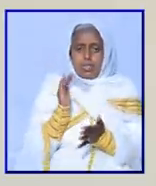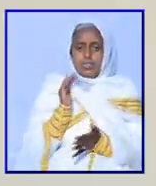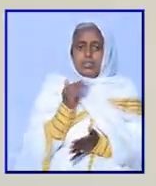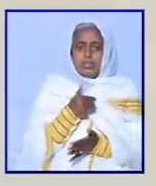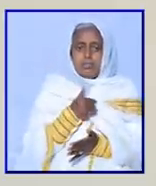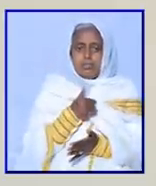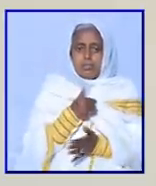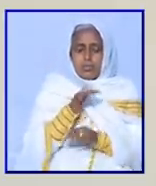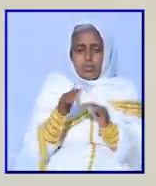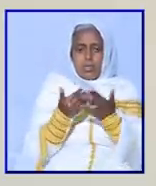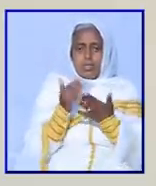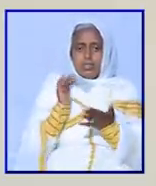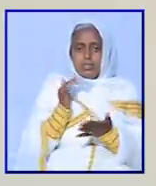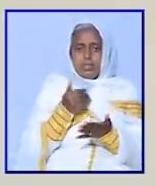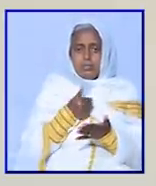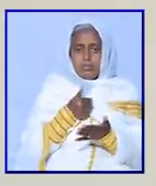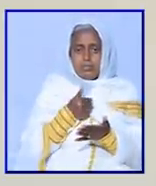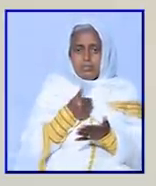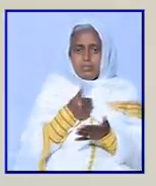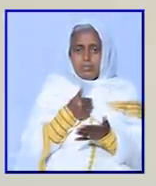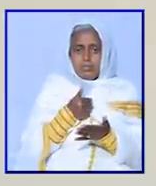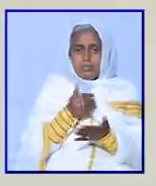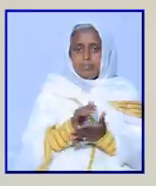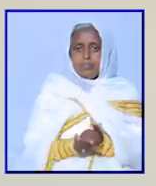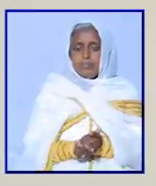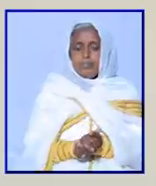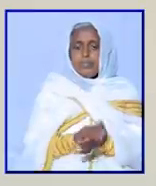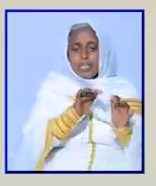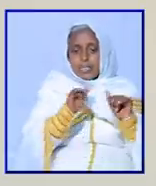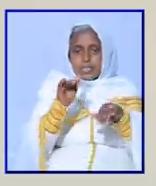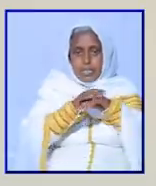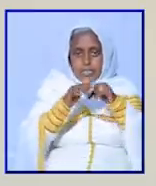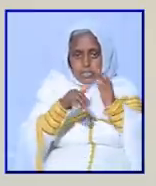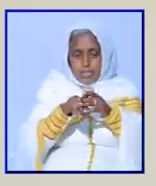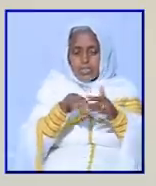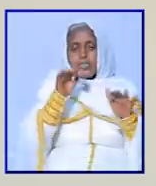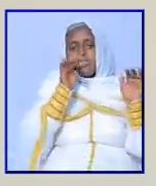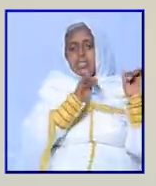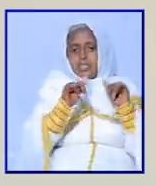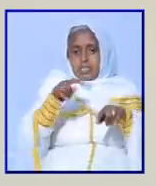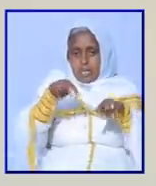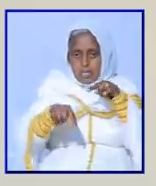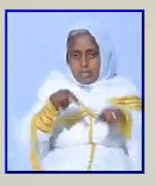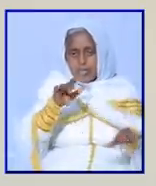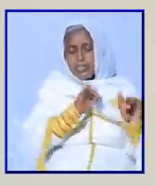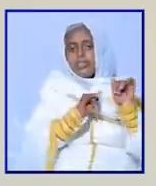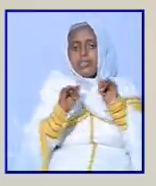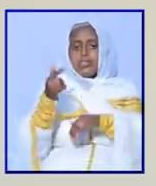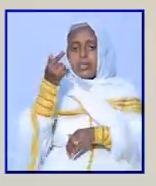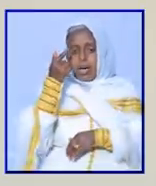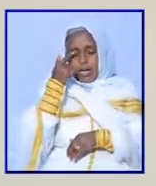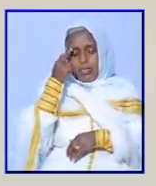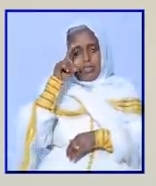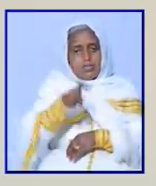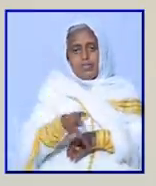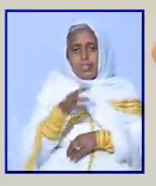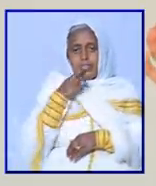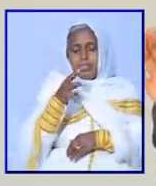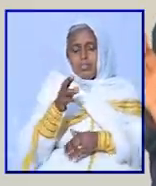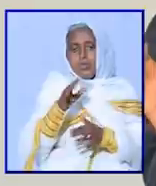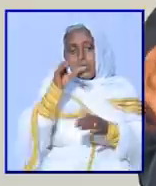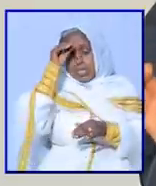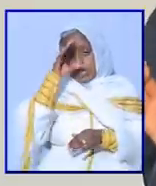ለቤተ ክርስቲያን ሁላችን ሁላችን እንደ እጅ እንደ እግር እንደ